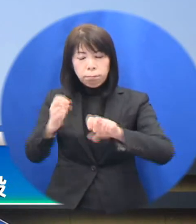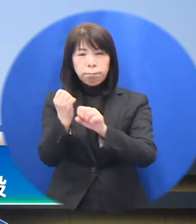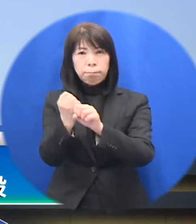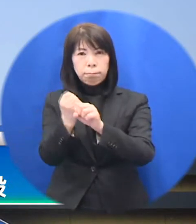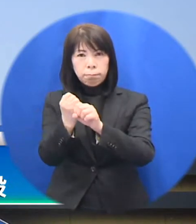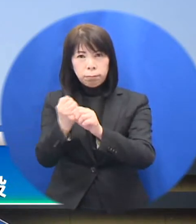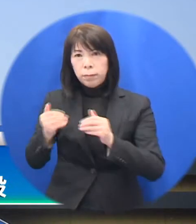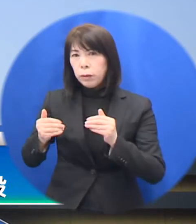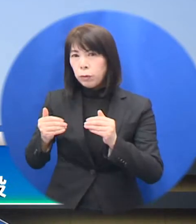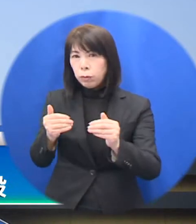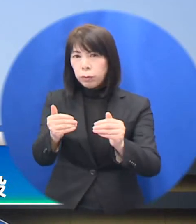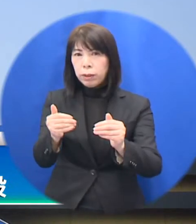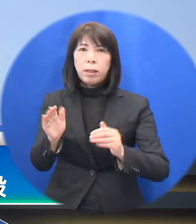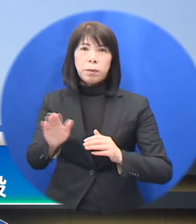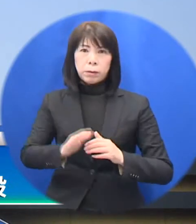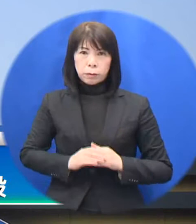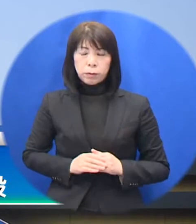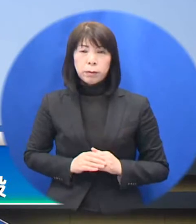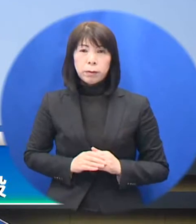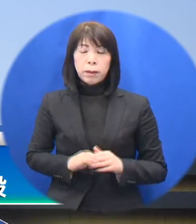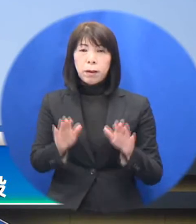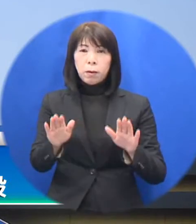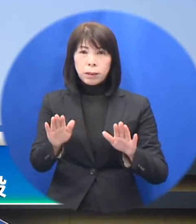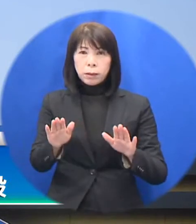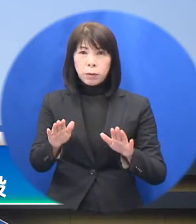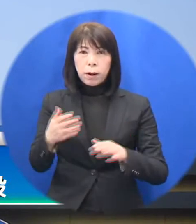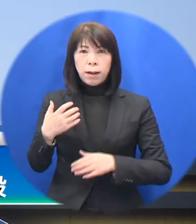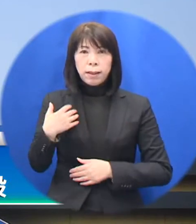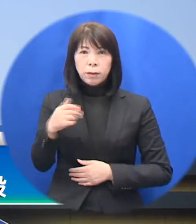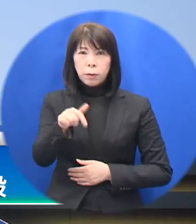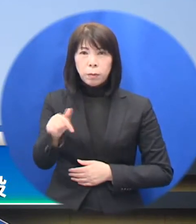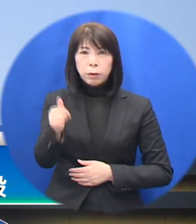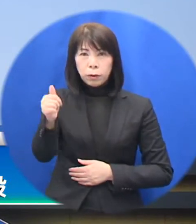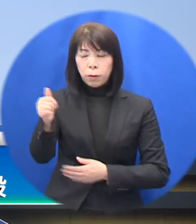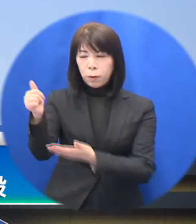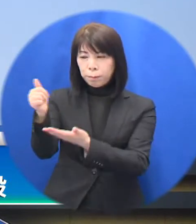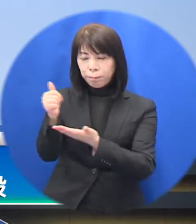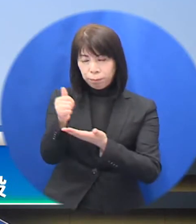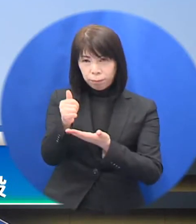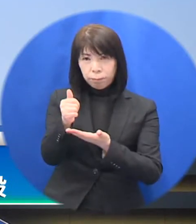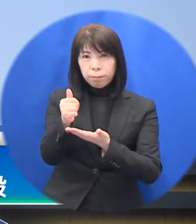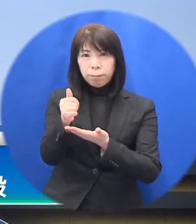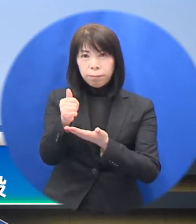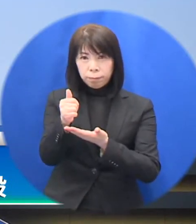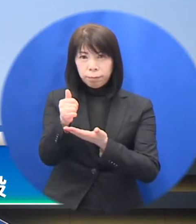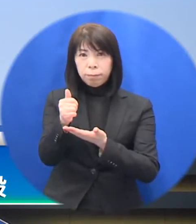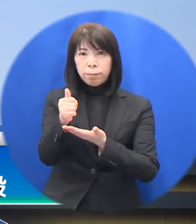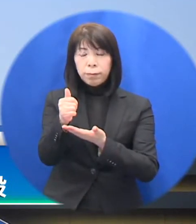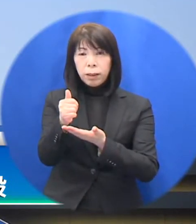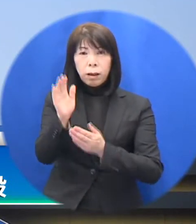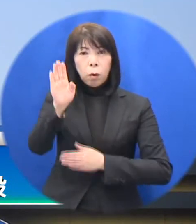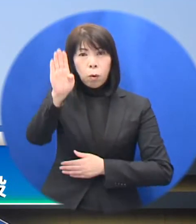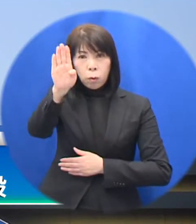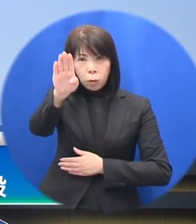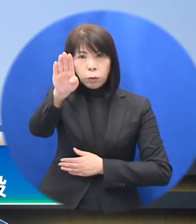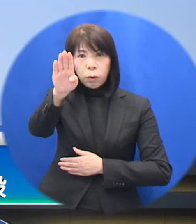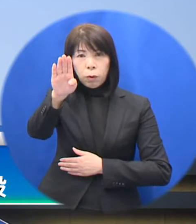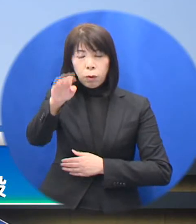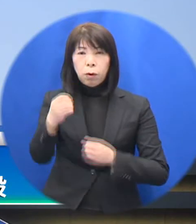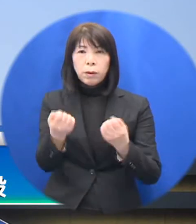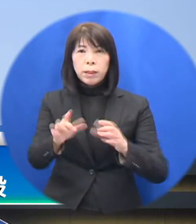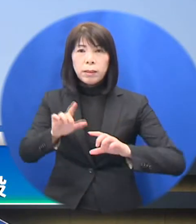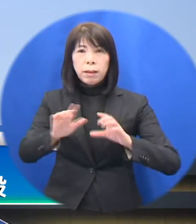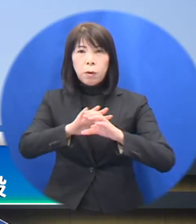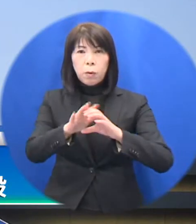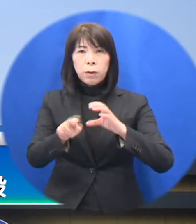められています。本日は担当部長をゲストにお迎えしまして、今後の新型コロナウ